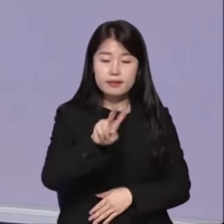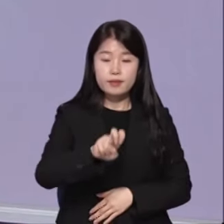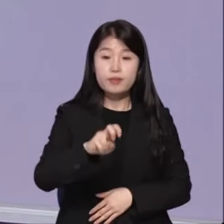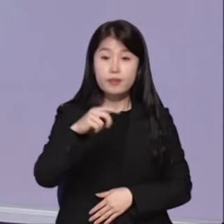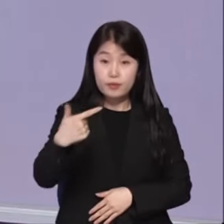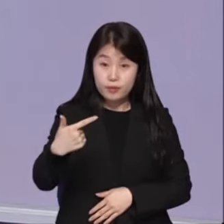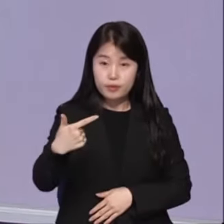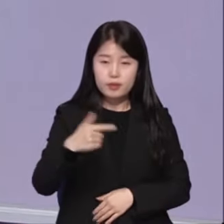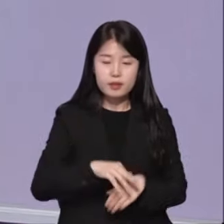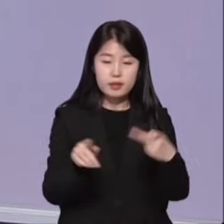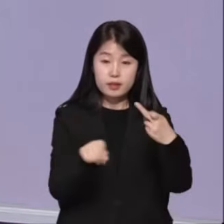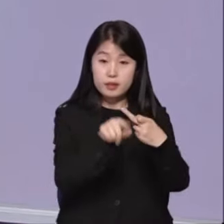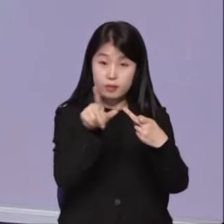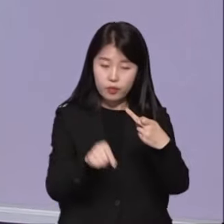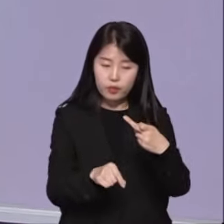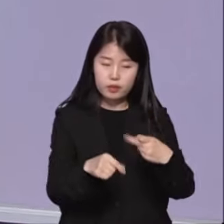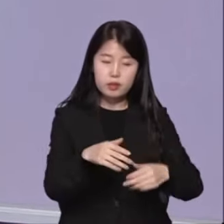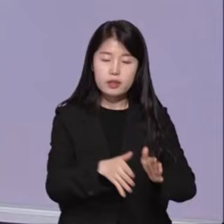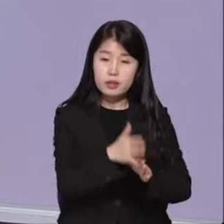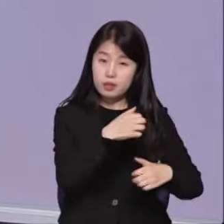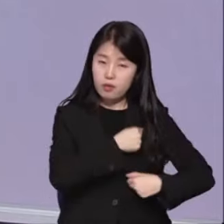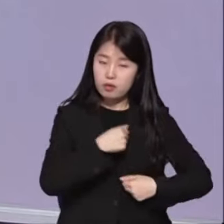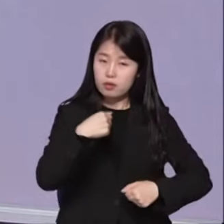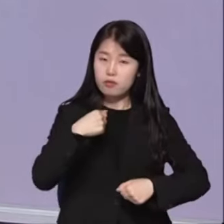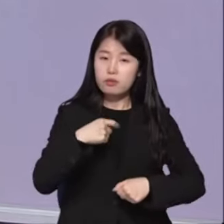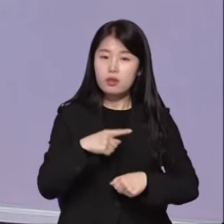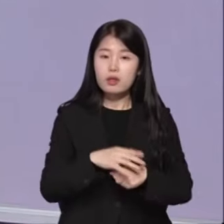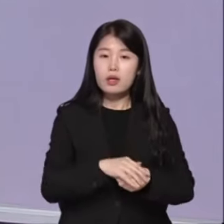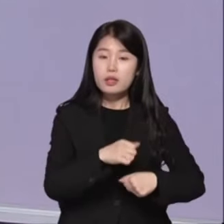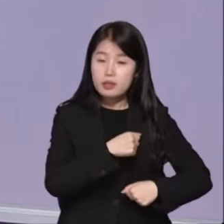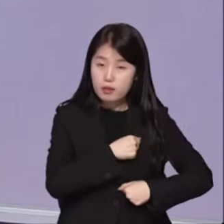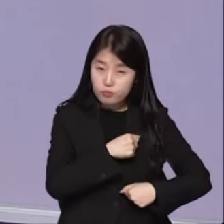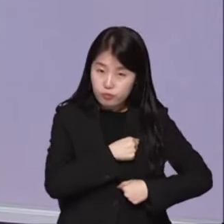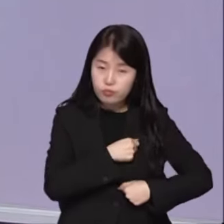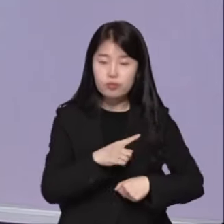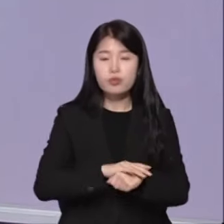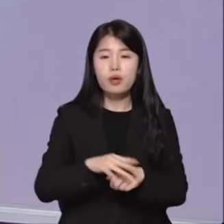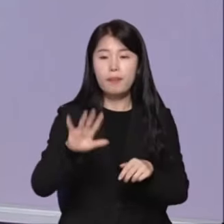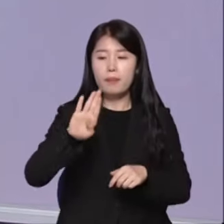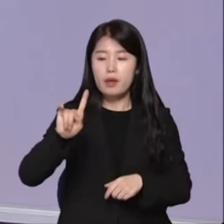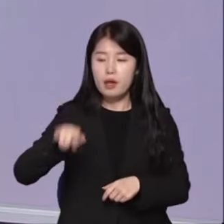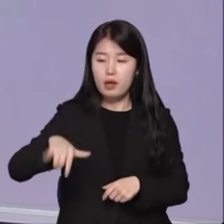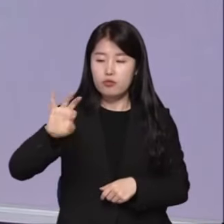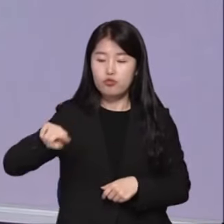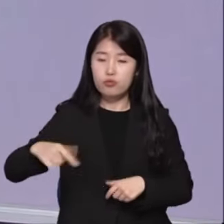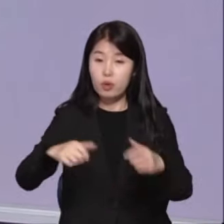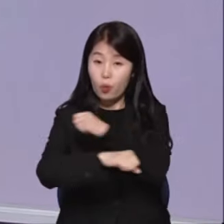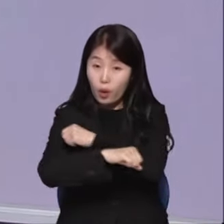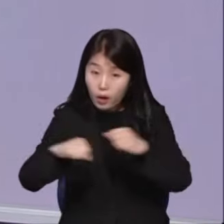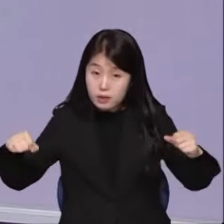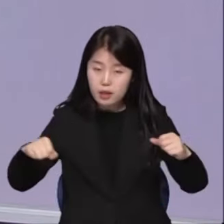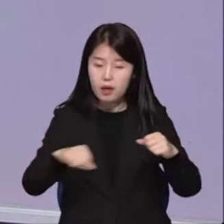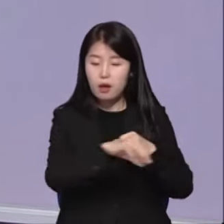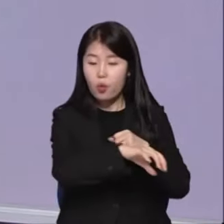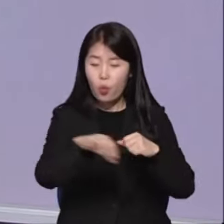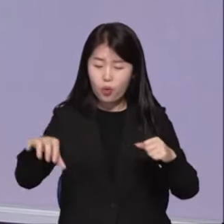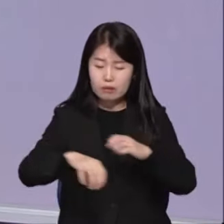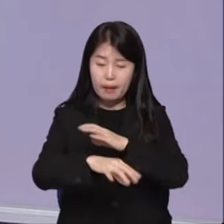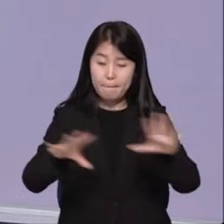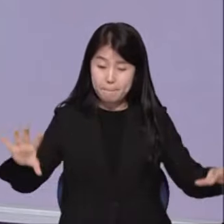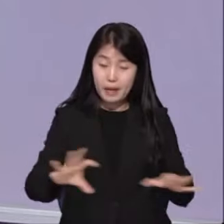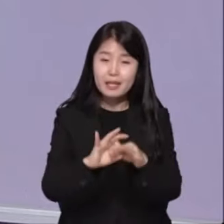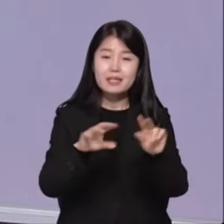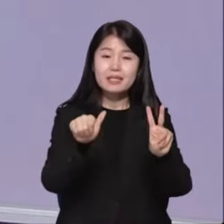2026년 12월에는 시청과 상무역, 풍암지구, 백운광장, 광주역 등을 잇는 2호선 1단계가